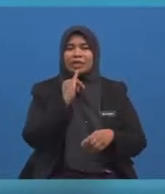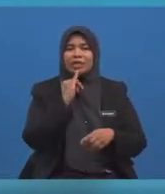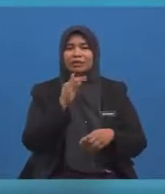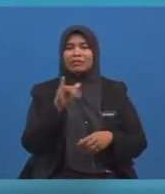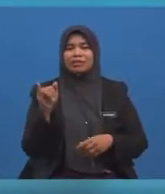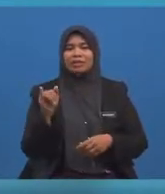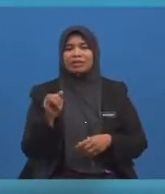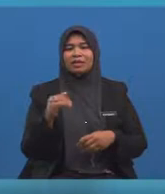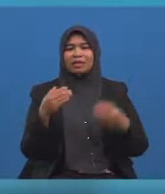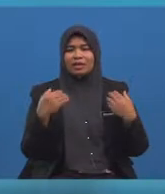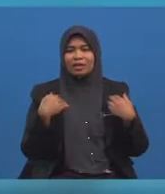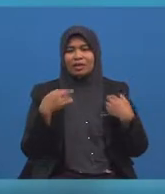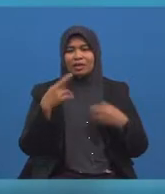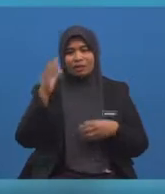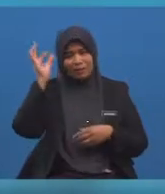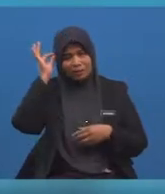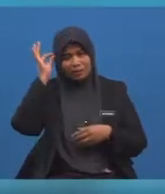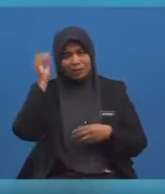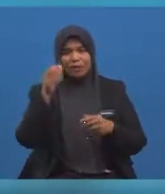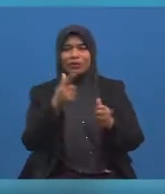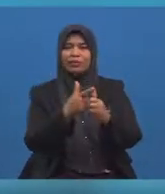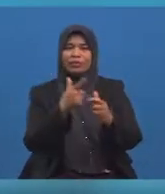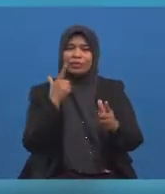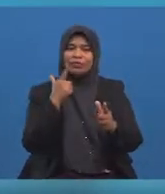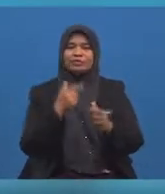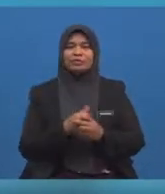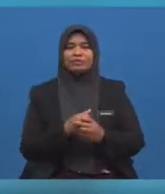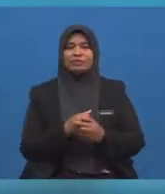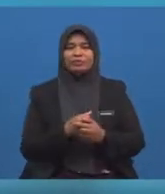mempunyai rambut yang lurus seperti ibunya juga.